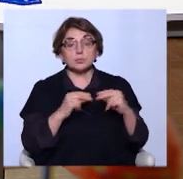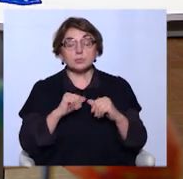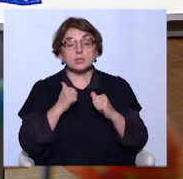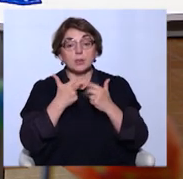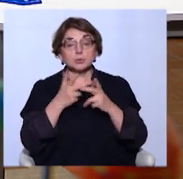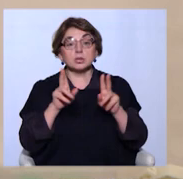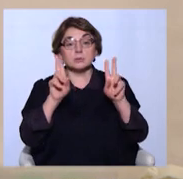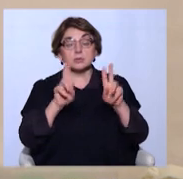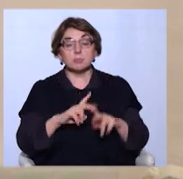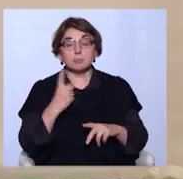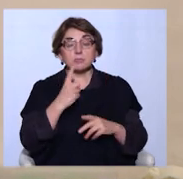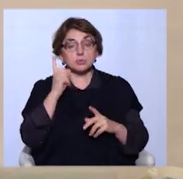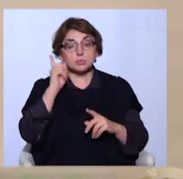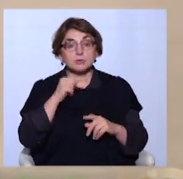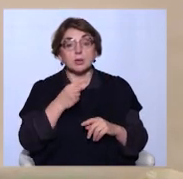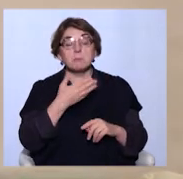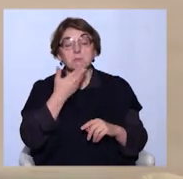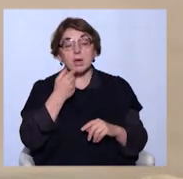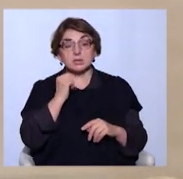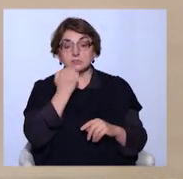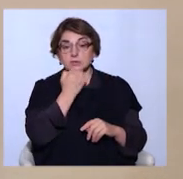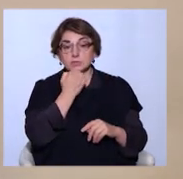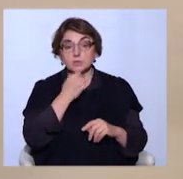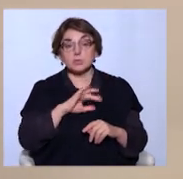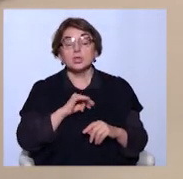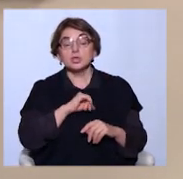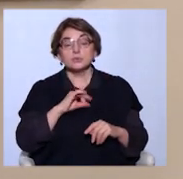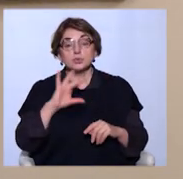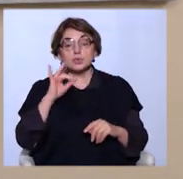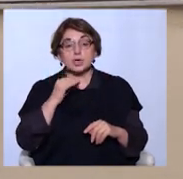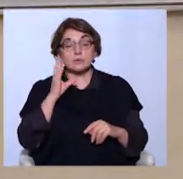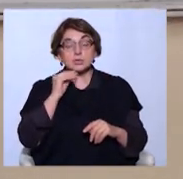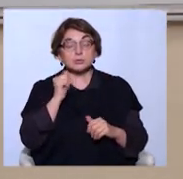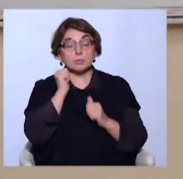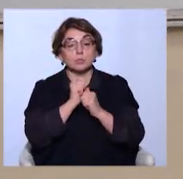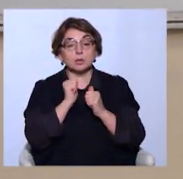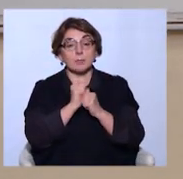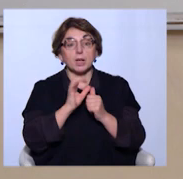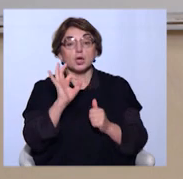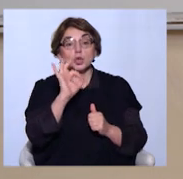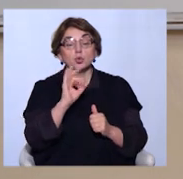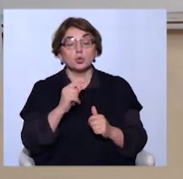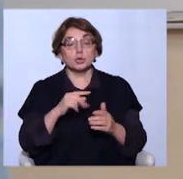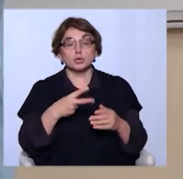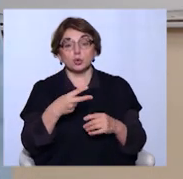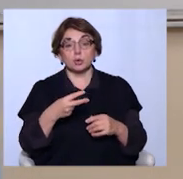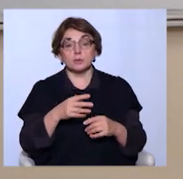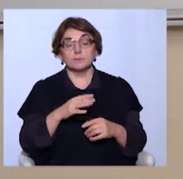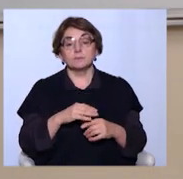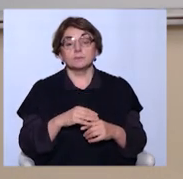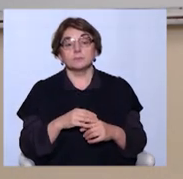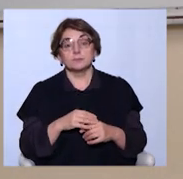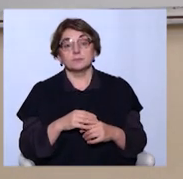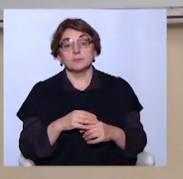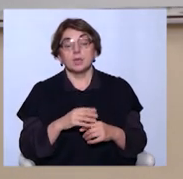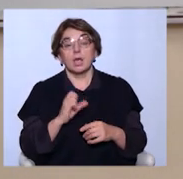Პირველ რიგში უნდა ვიცოდეთ, რომ მარტივ ნივთიერებებში ჟანგვის რიცხვი ყოველთვის ნულის ტოლია. მაგალითად, ჟანგბადი,